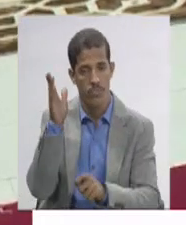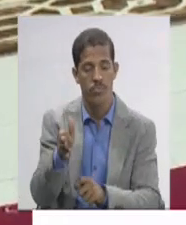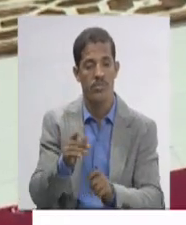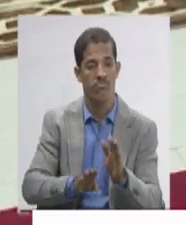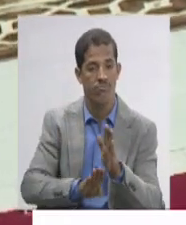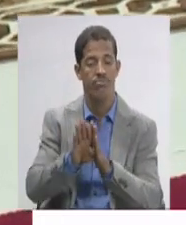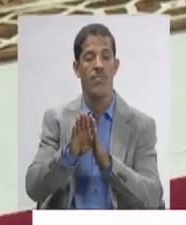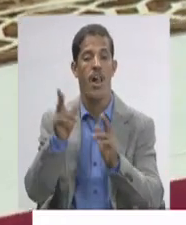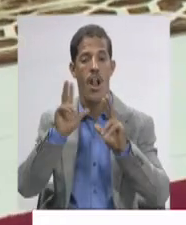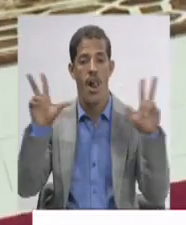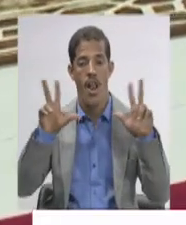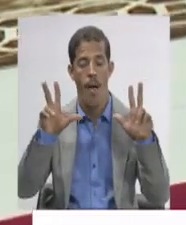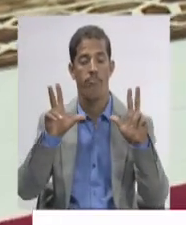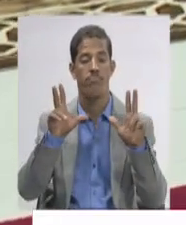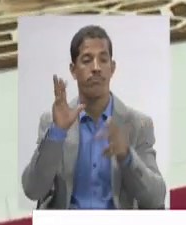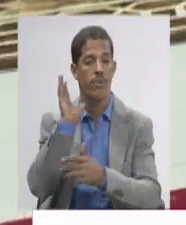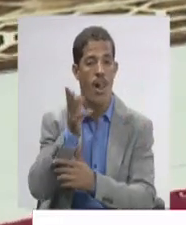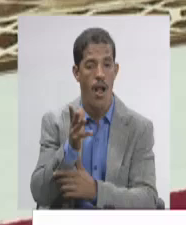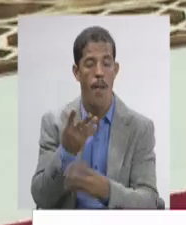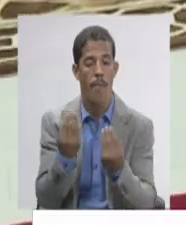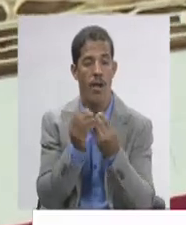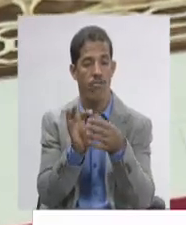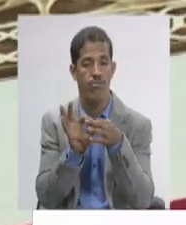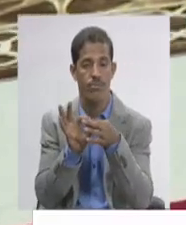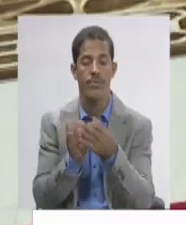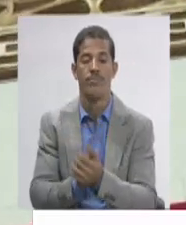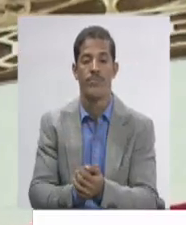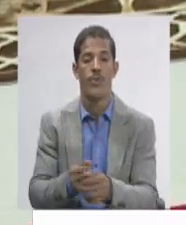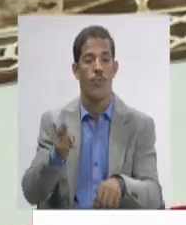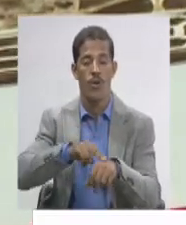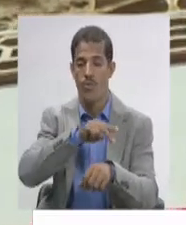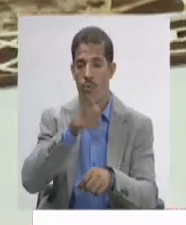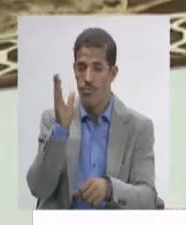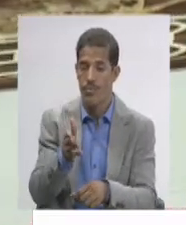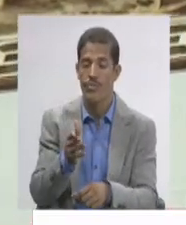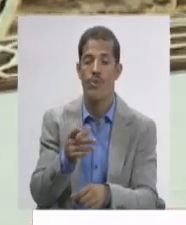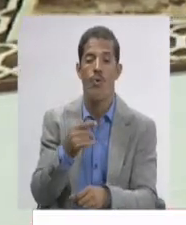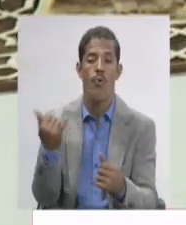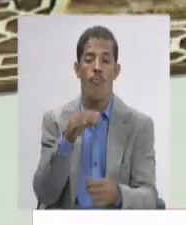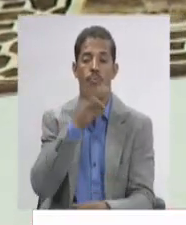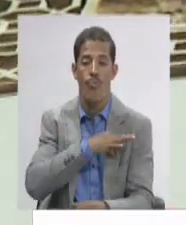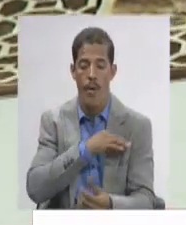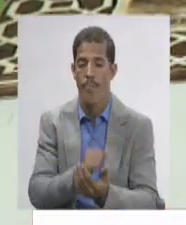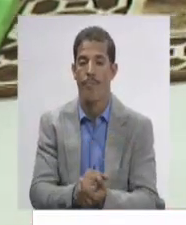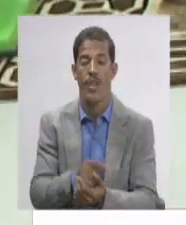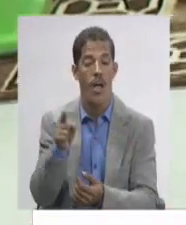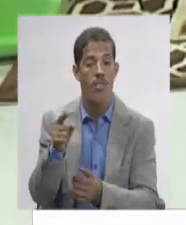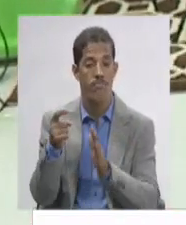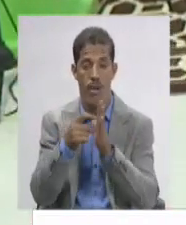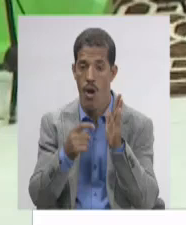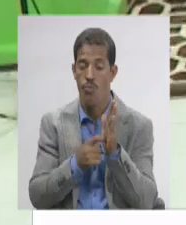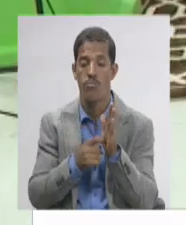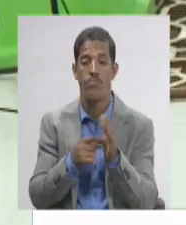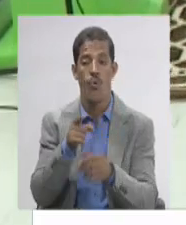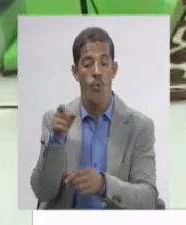الخطاب الاعلامي المعاصر مع رسالتها التقليديه ومهامها المهنيه التي تملي عليها